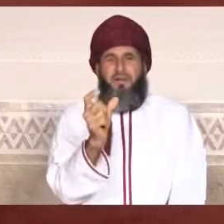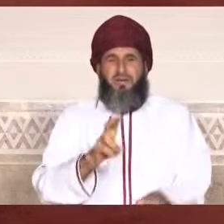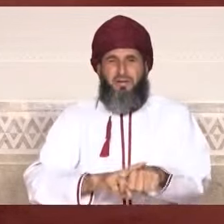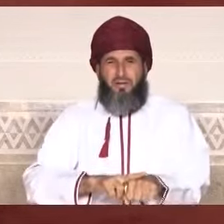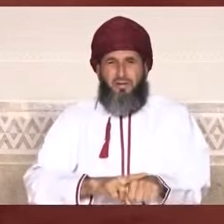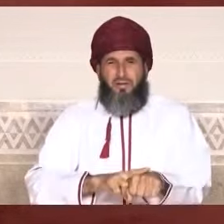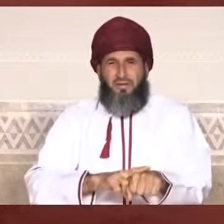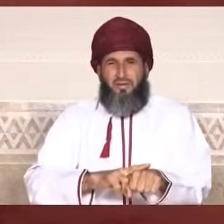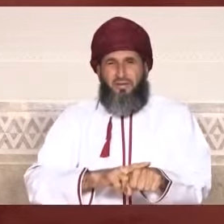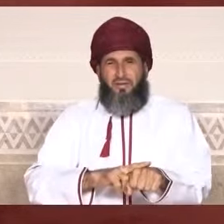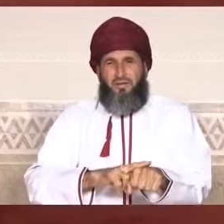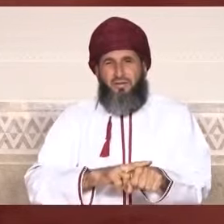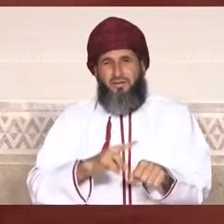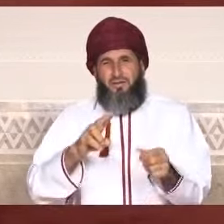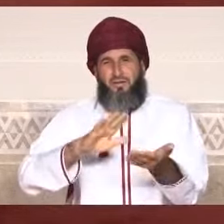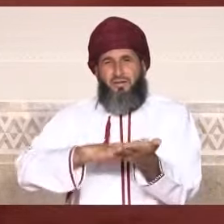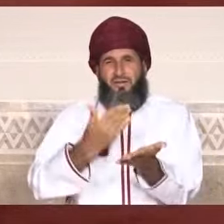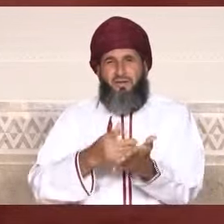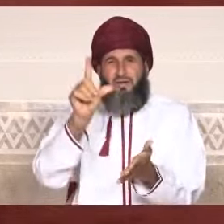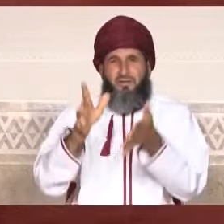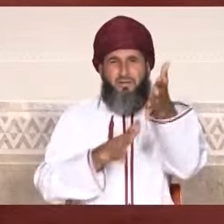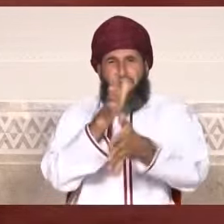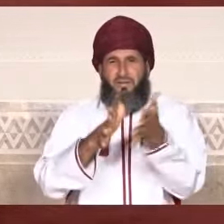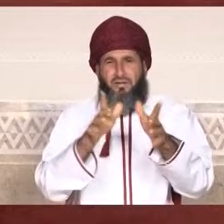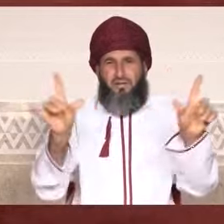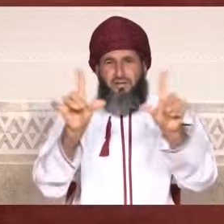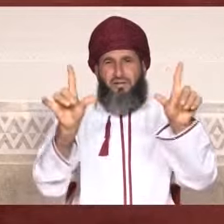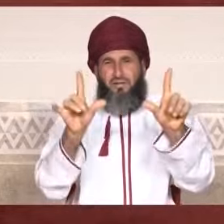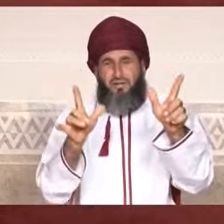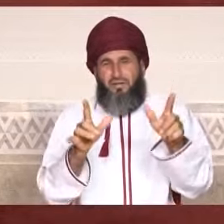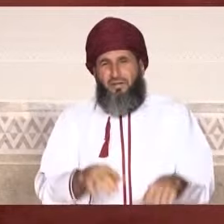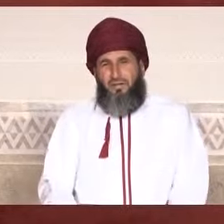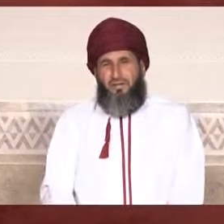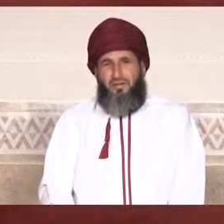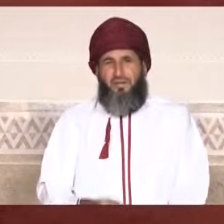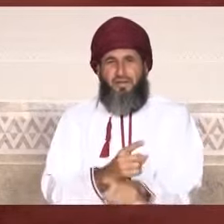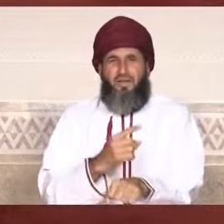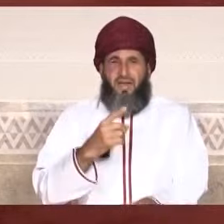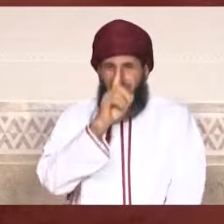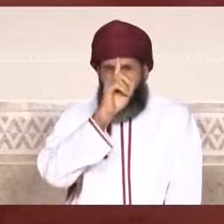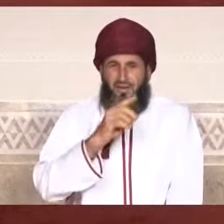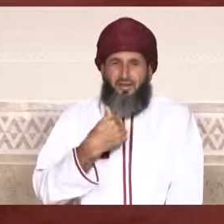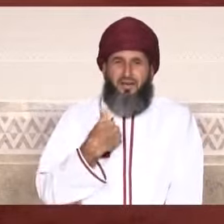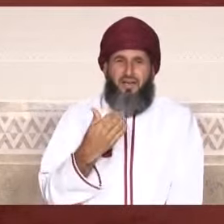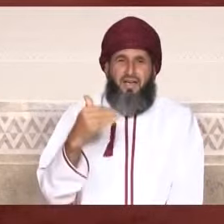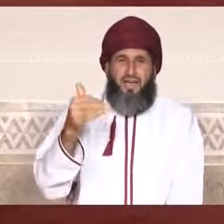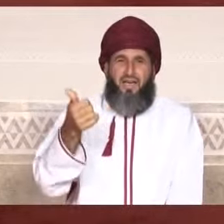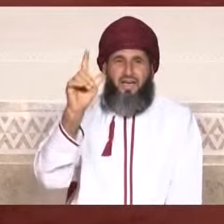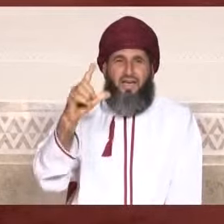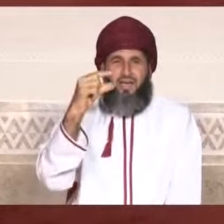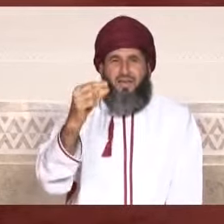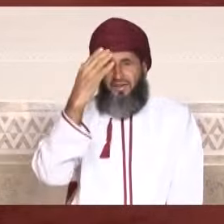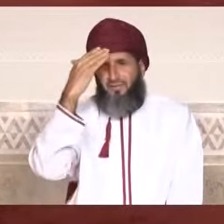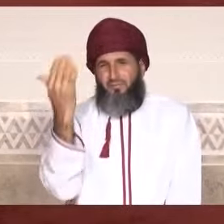وأيضا سيترجم لغة الإشارة بطريقة الإشارة نفسها الأستاذ خالد بن زايد العامري.